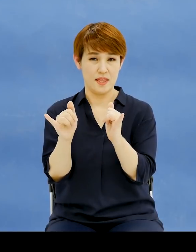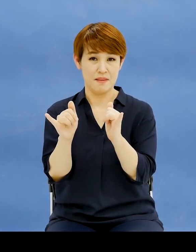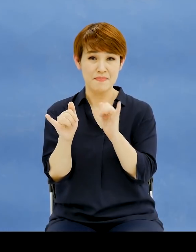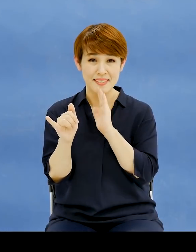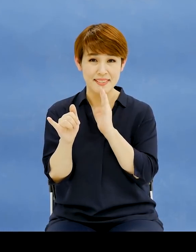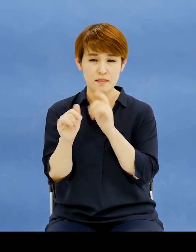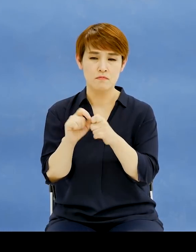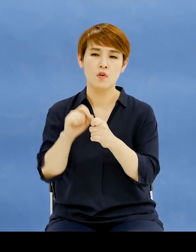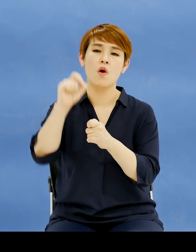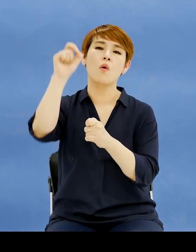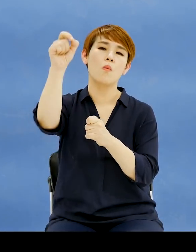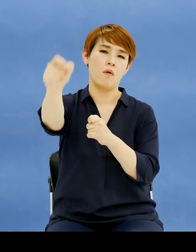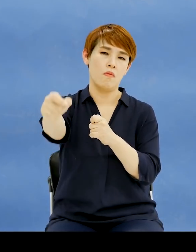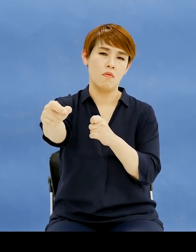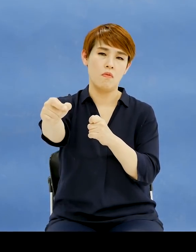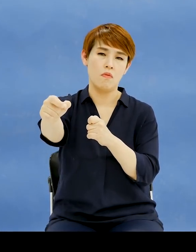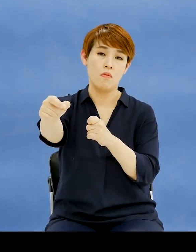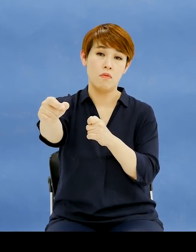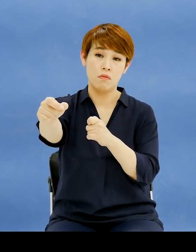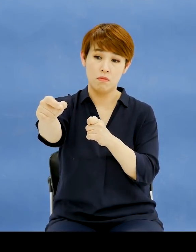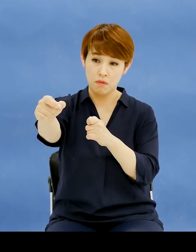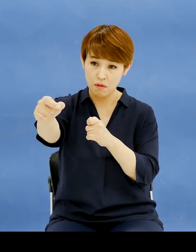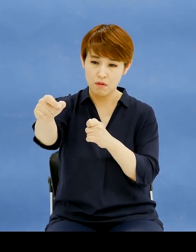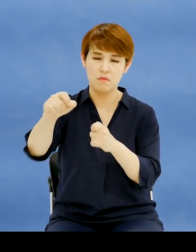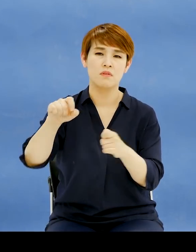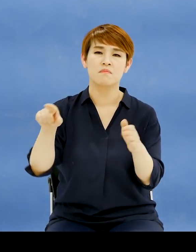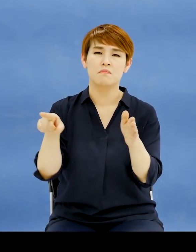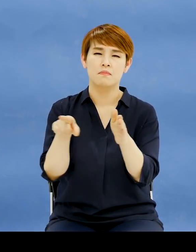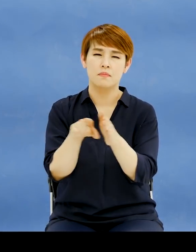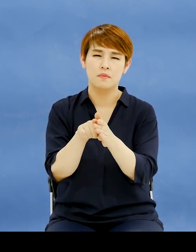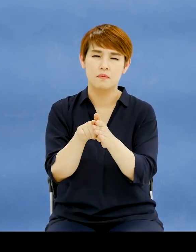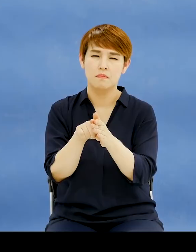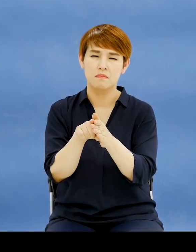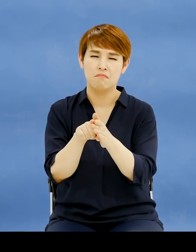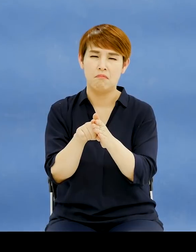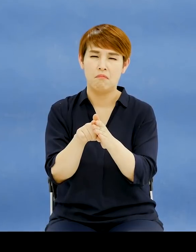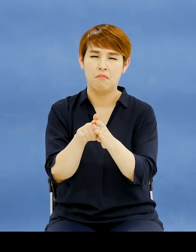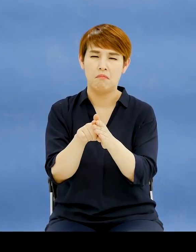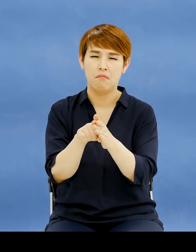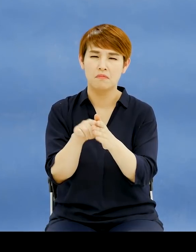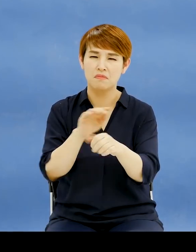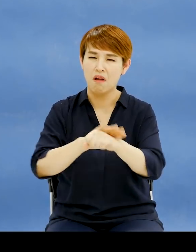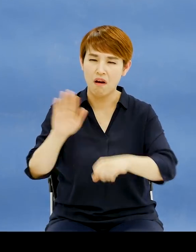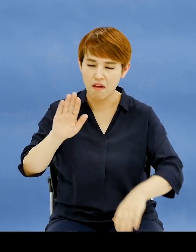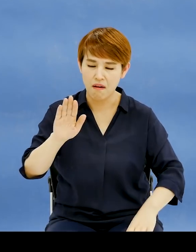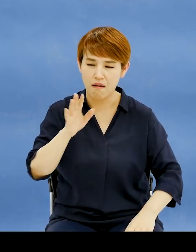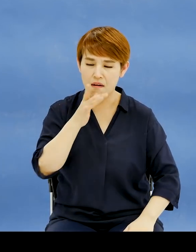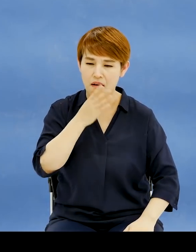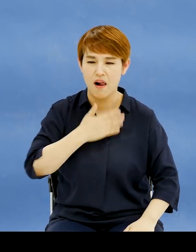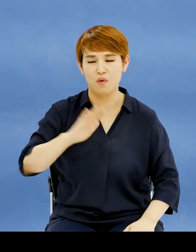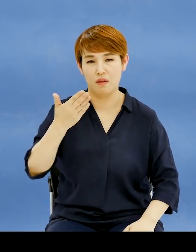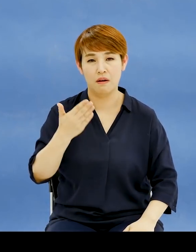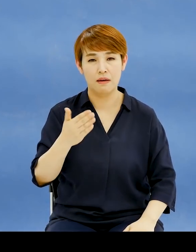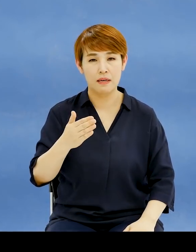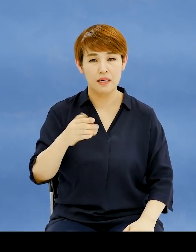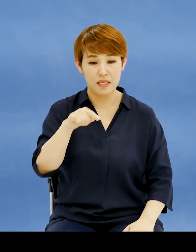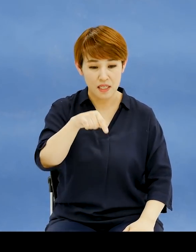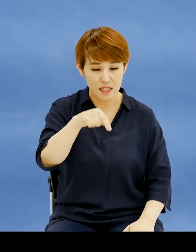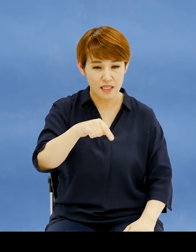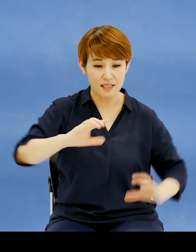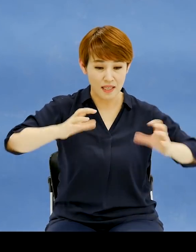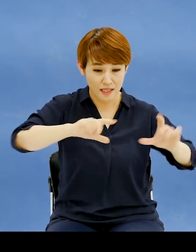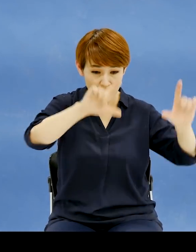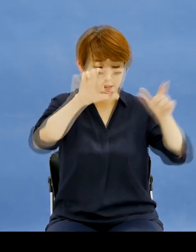기독교인이지만 영원에 대해서는 제대로 믿고 있지 않구나. 그러니까 이 땅에서만 살면 믿으니까